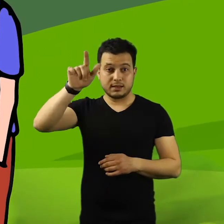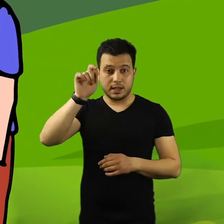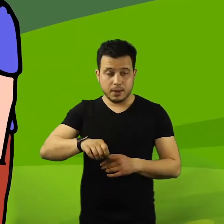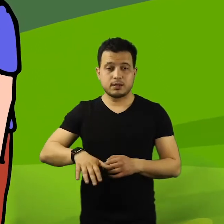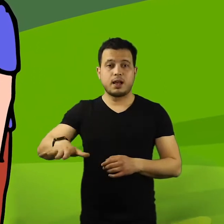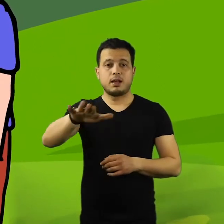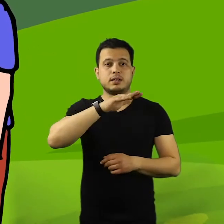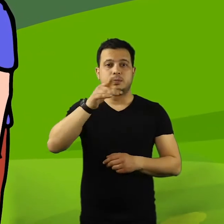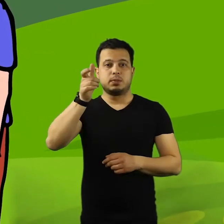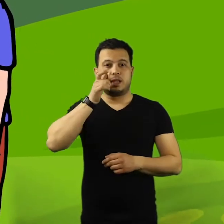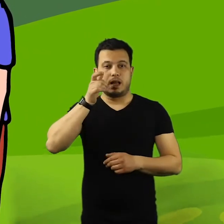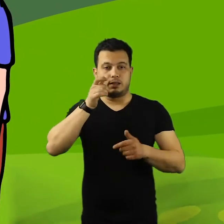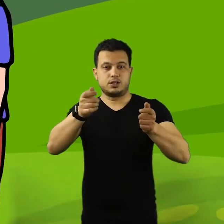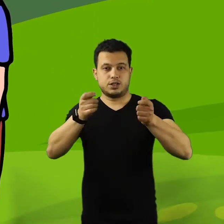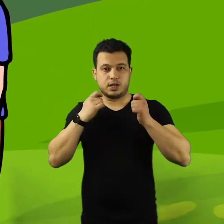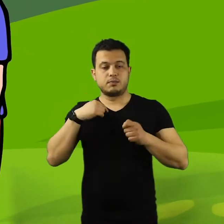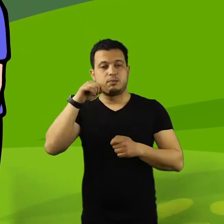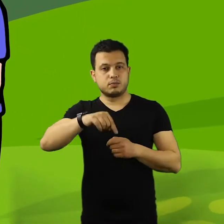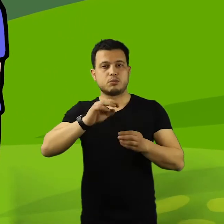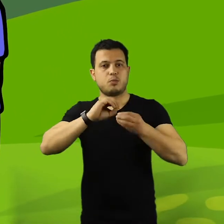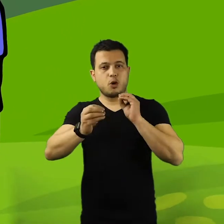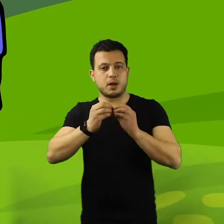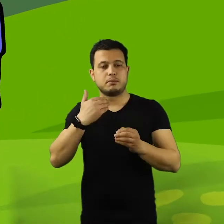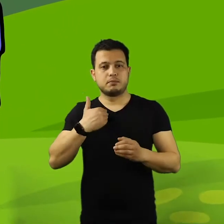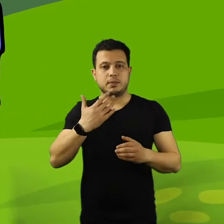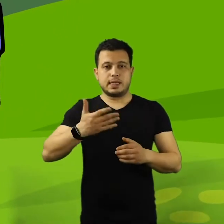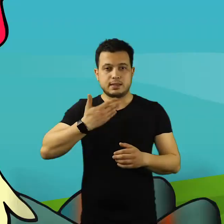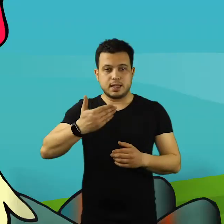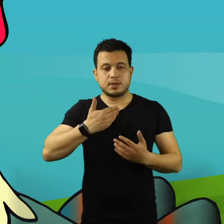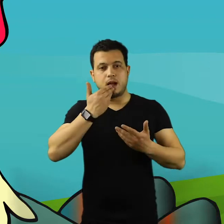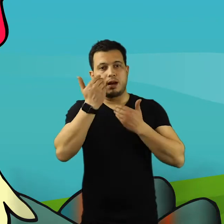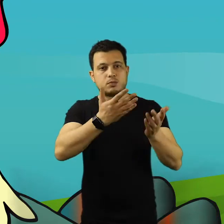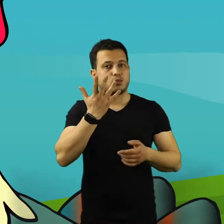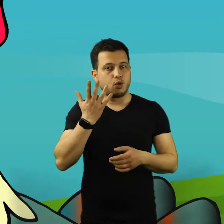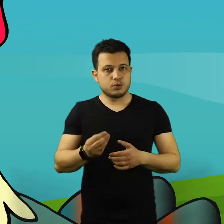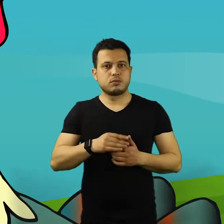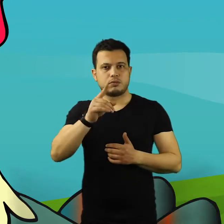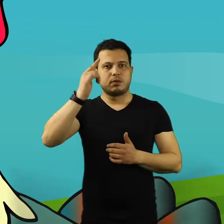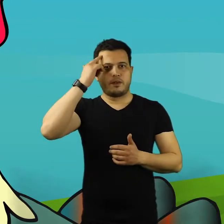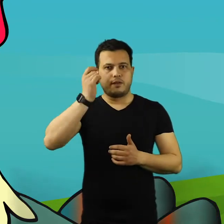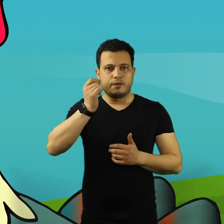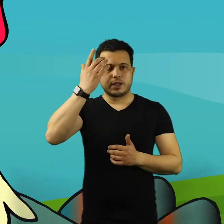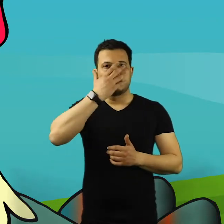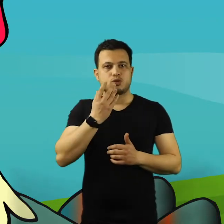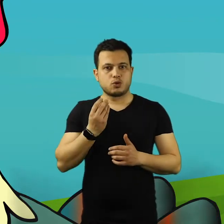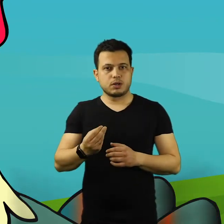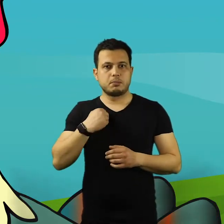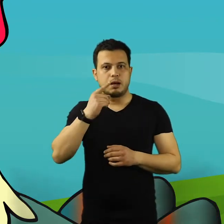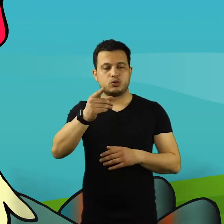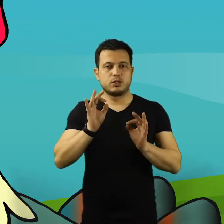çekebilir Böylece derdimizi anlatabiliriz Ne dersin? Bu harika bir fikir Çınar Nasıl